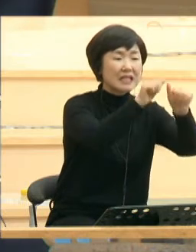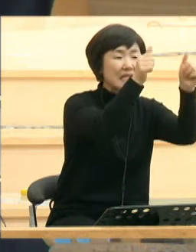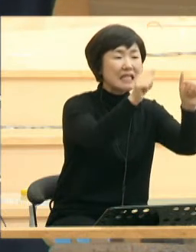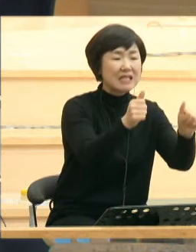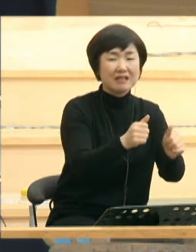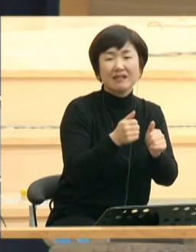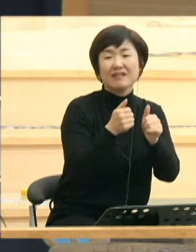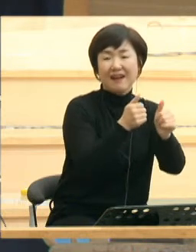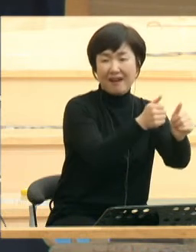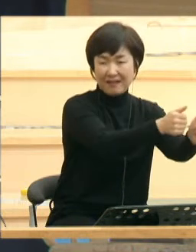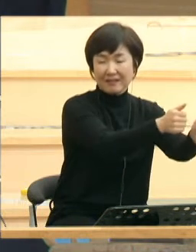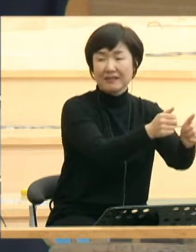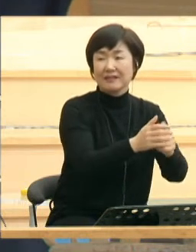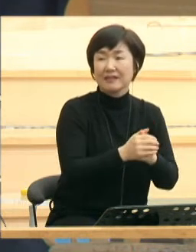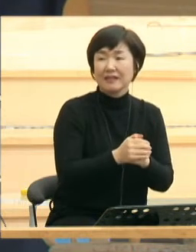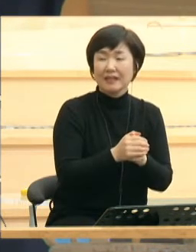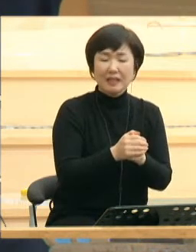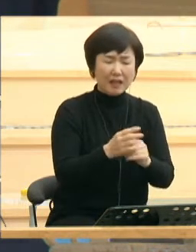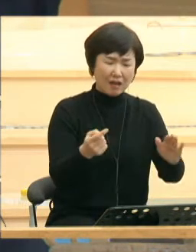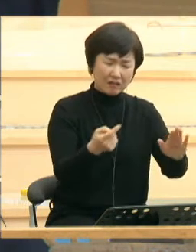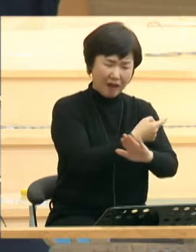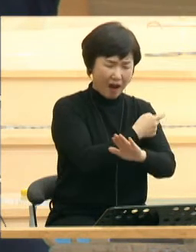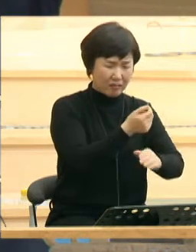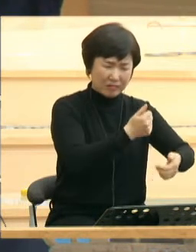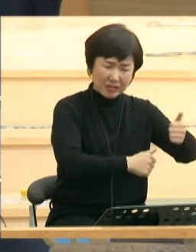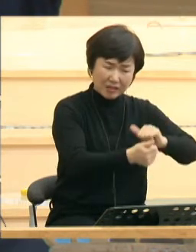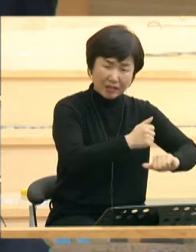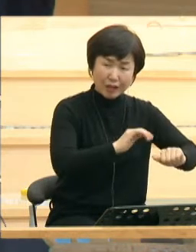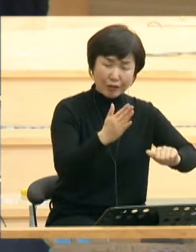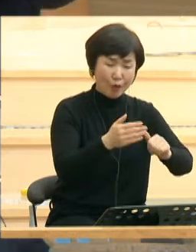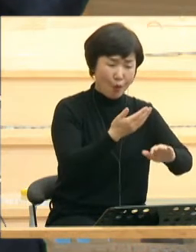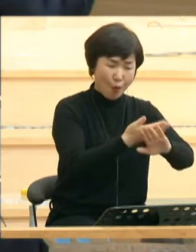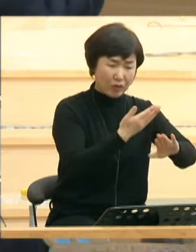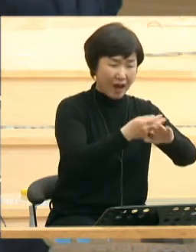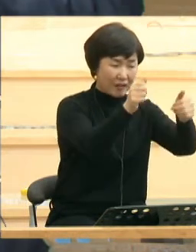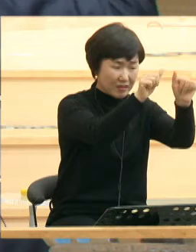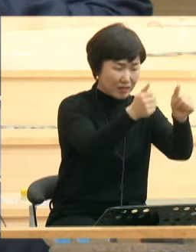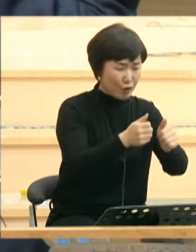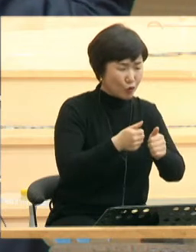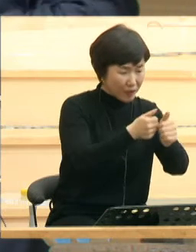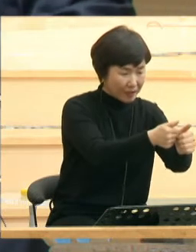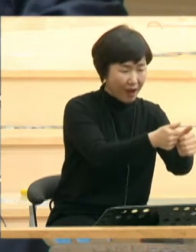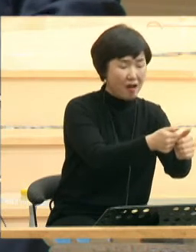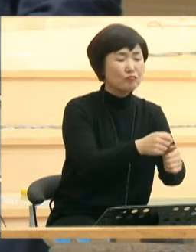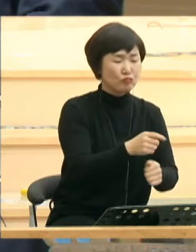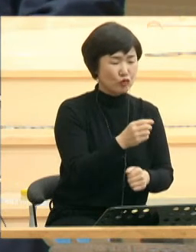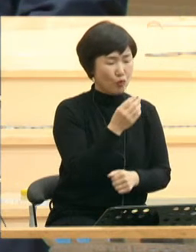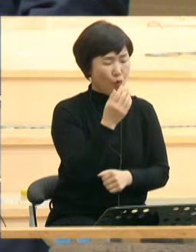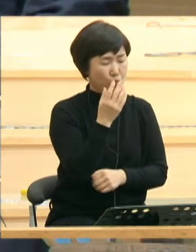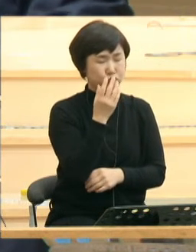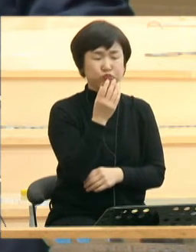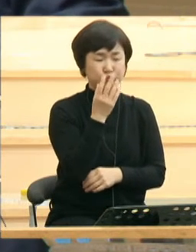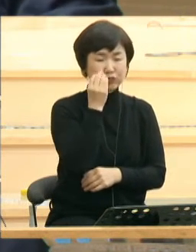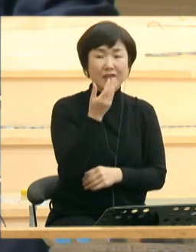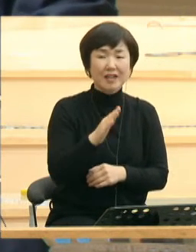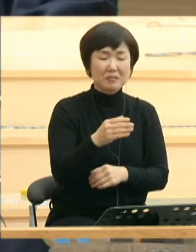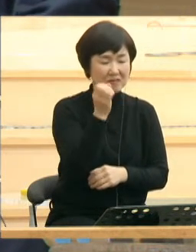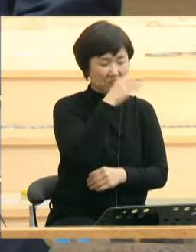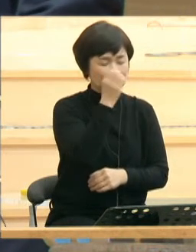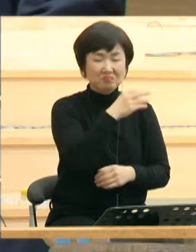다름 백성이 되어서 여호와를 버리고 다른 신들을 쫓았다 그것도 우리가 뭐 용납할 수 없습니다 마 그렇다